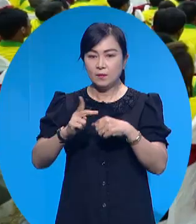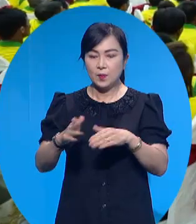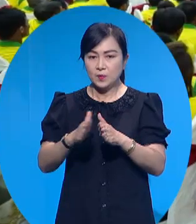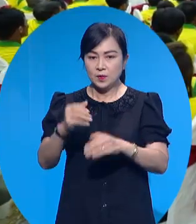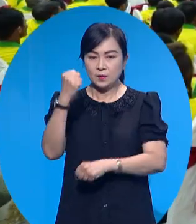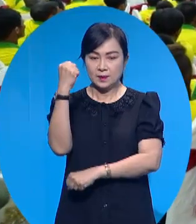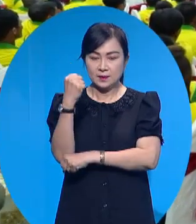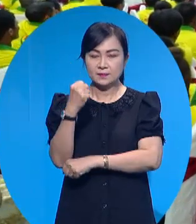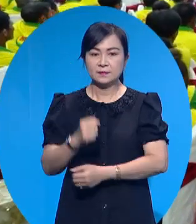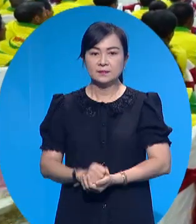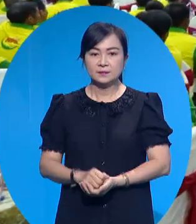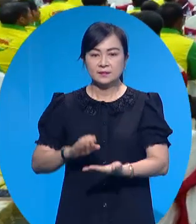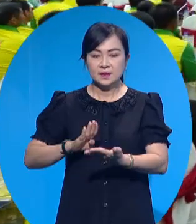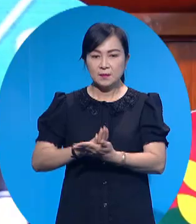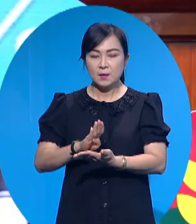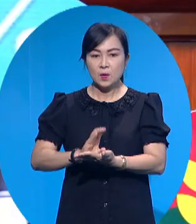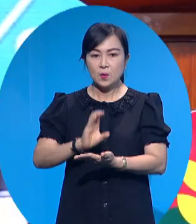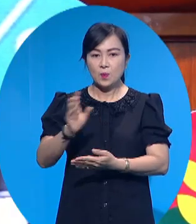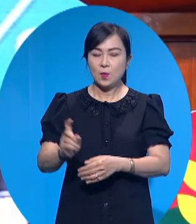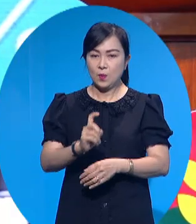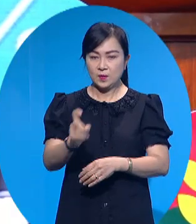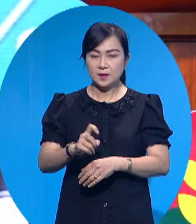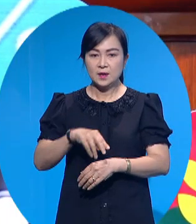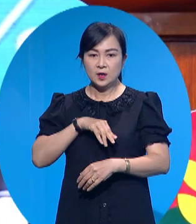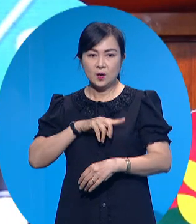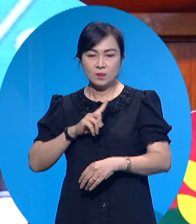và vùng thổ nhưỡng, đảm bảo nguồn cung ổn định, giúp